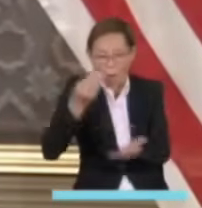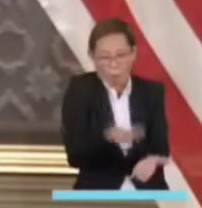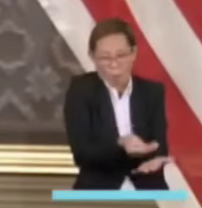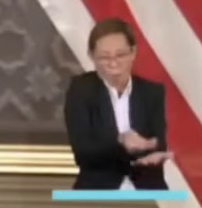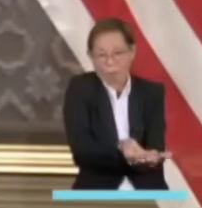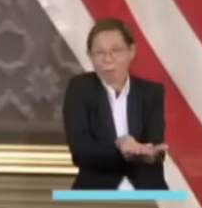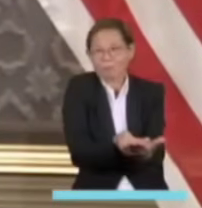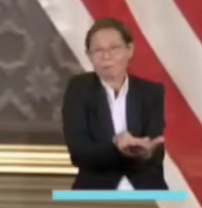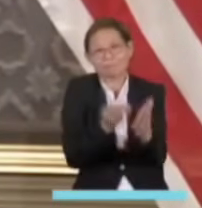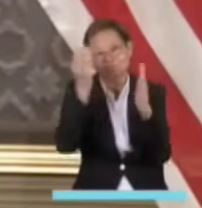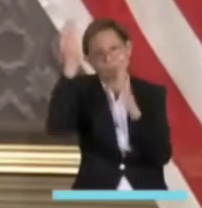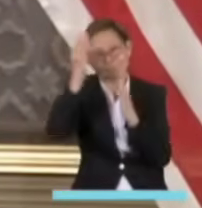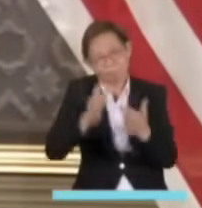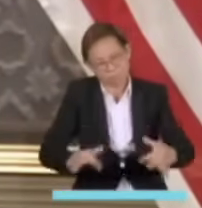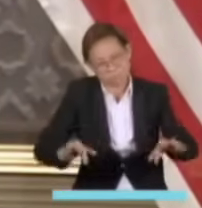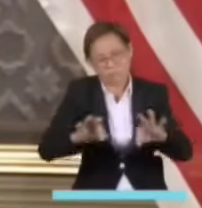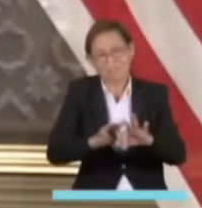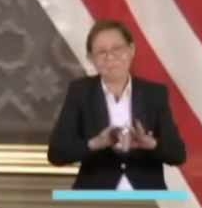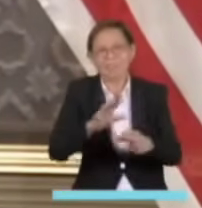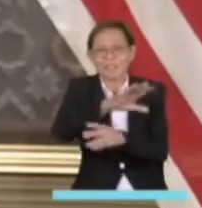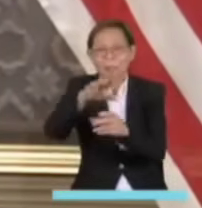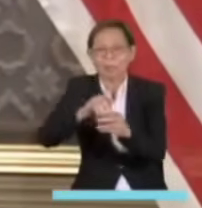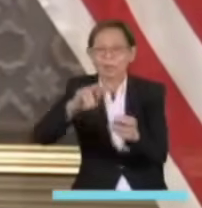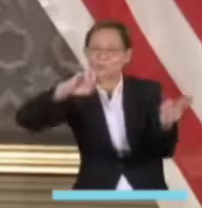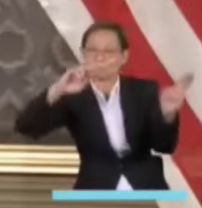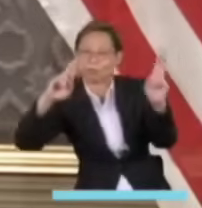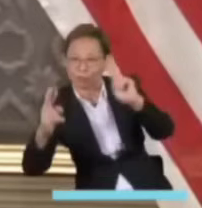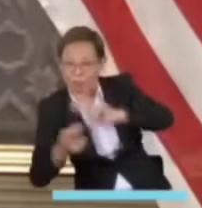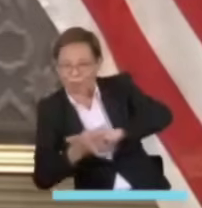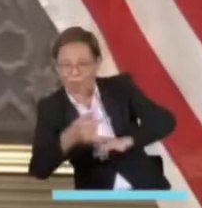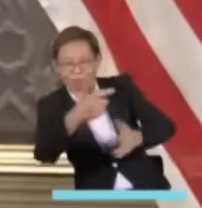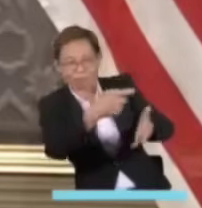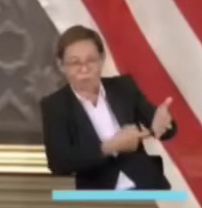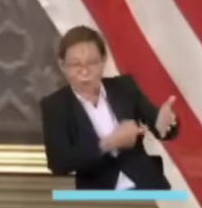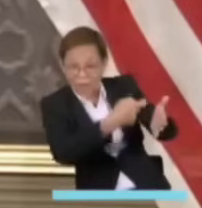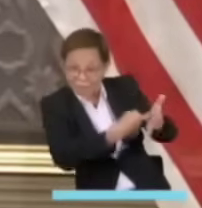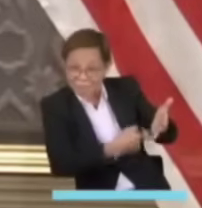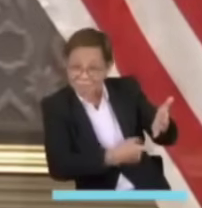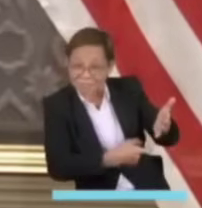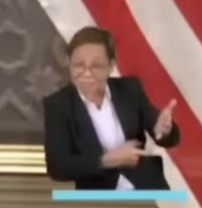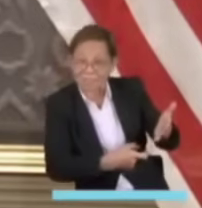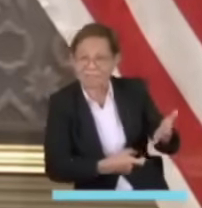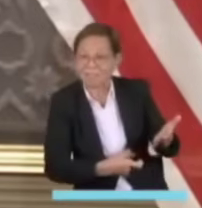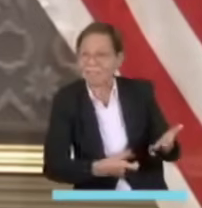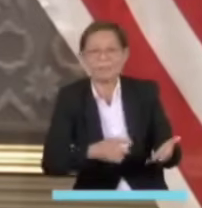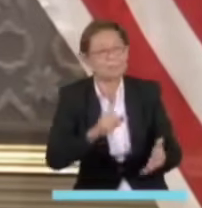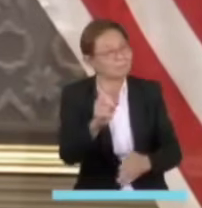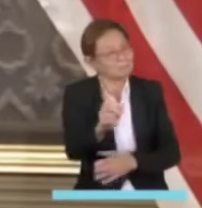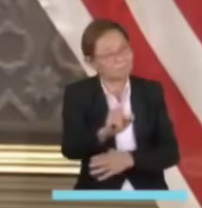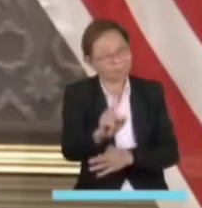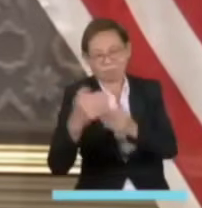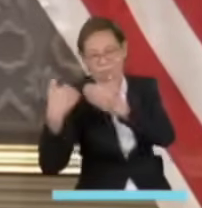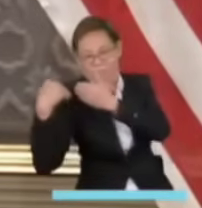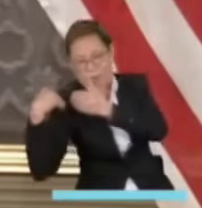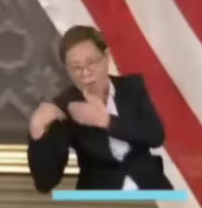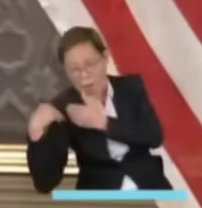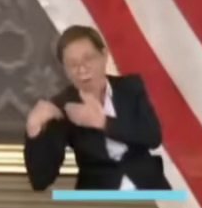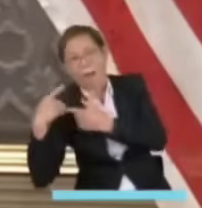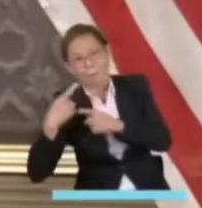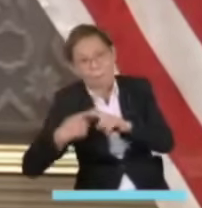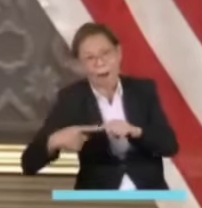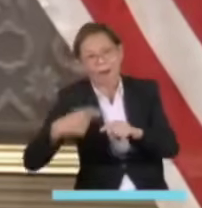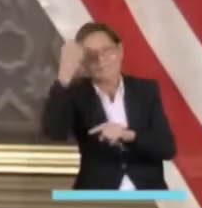itu penting, termasuk reformasi percukaian supaya tidak membebankan